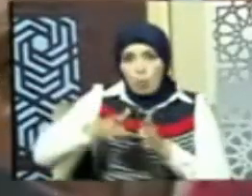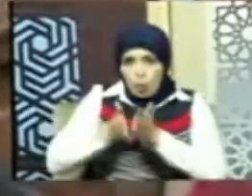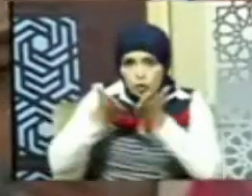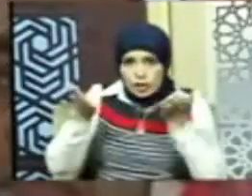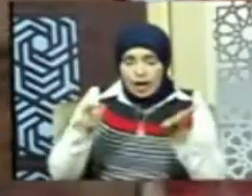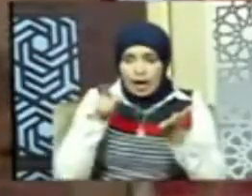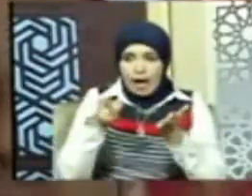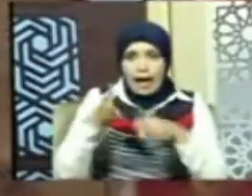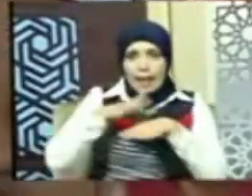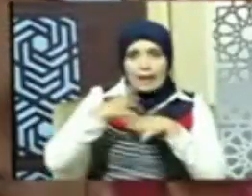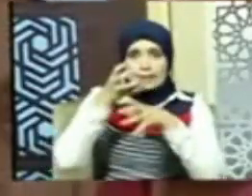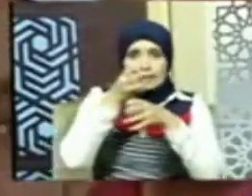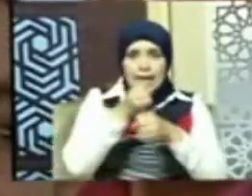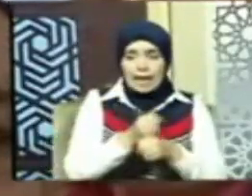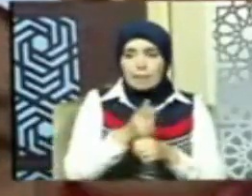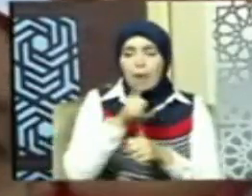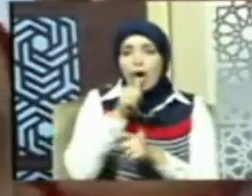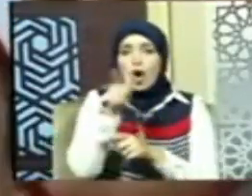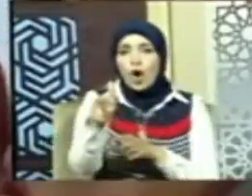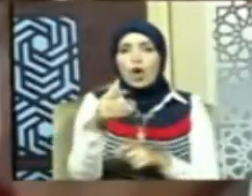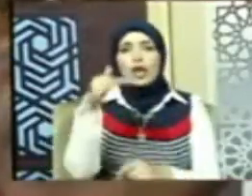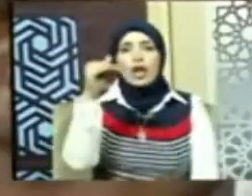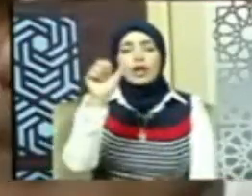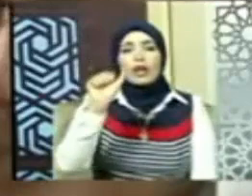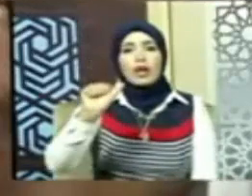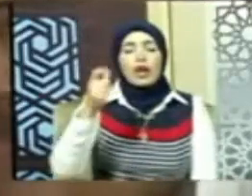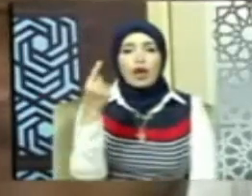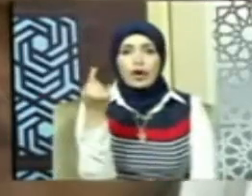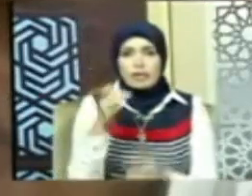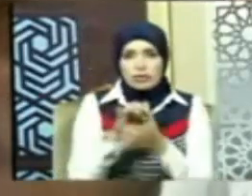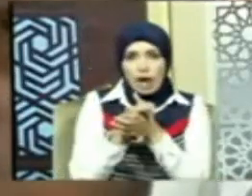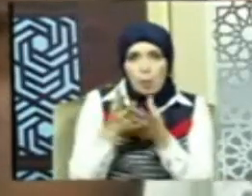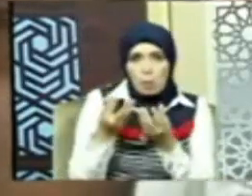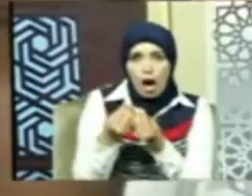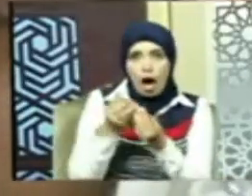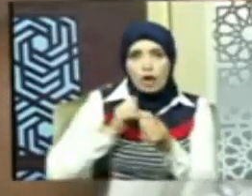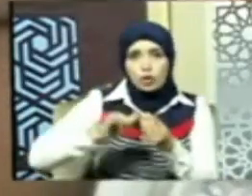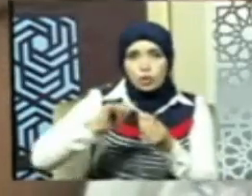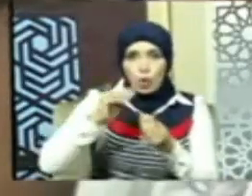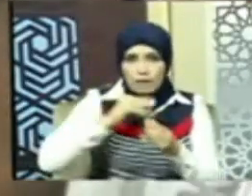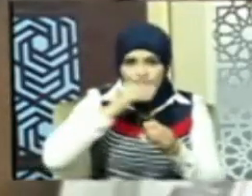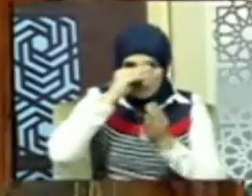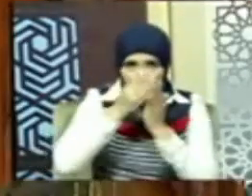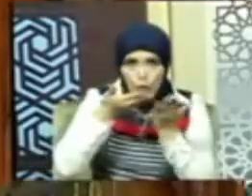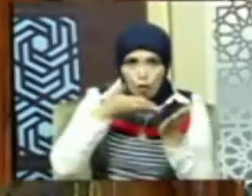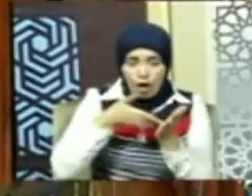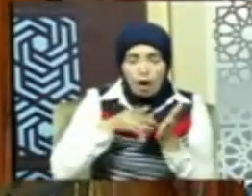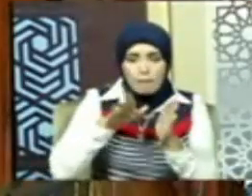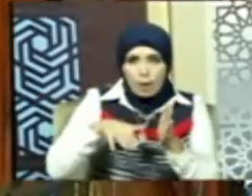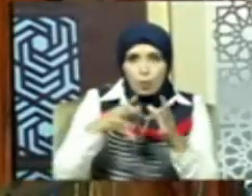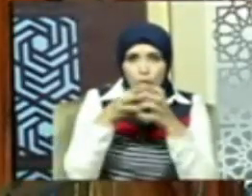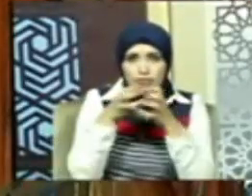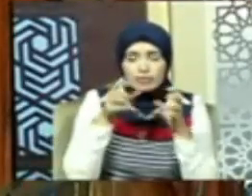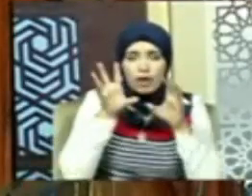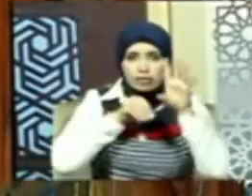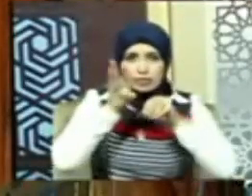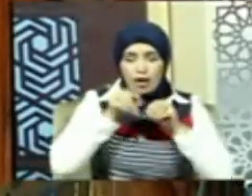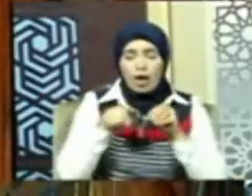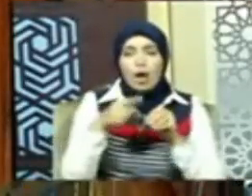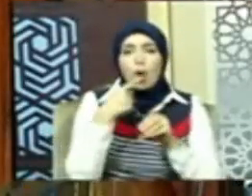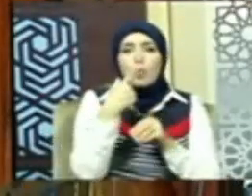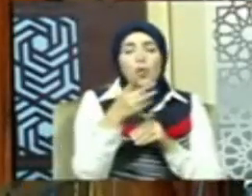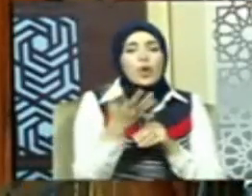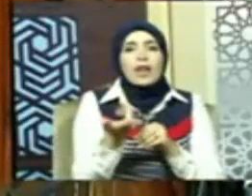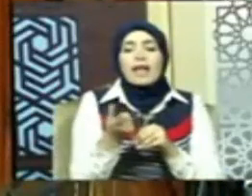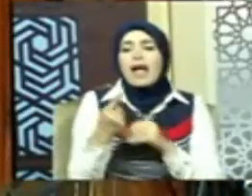للخضر: هل أتبعك على أن تعلمني مما علمت؟